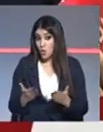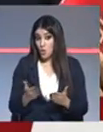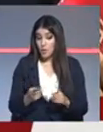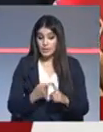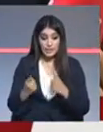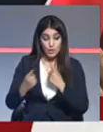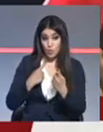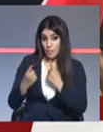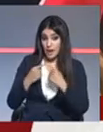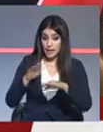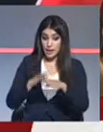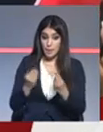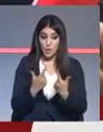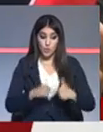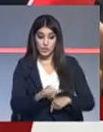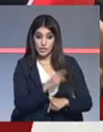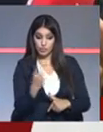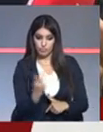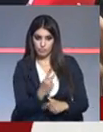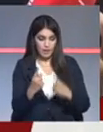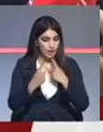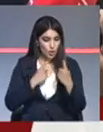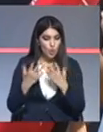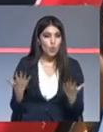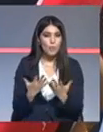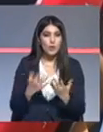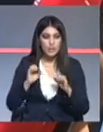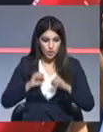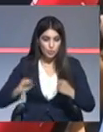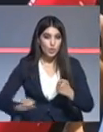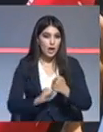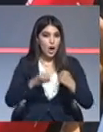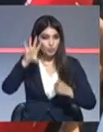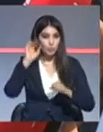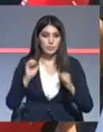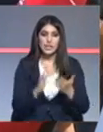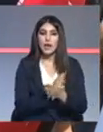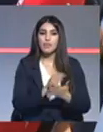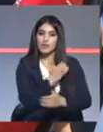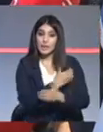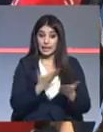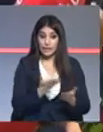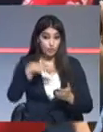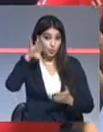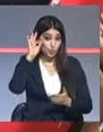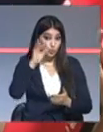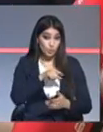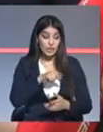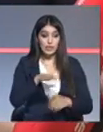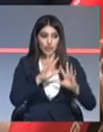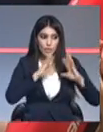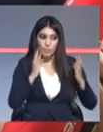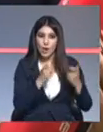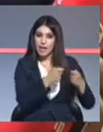اليوم رئيس الحكومه التونسيه كيف يمكن ان نساعد تونس على تصنيع اللقاءات باعتبار توفر المناخ